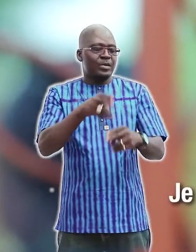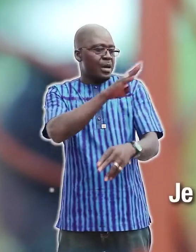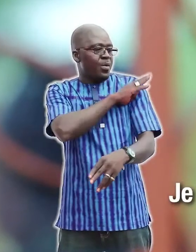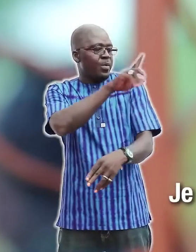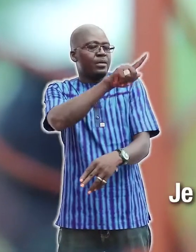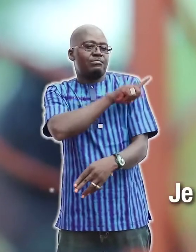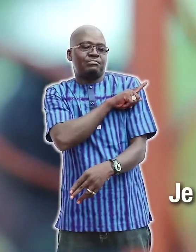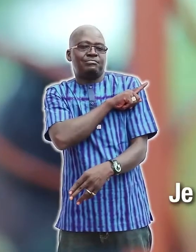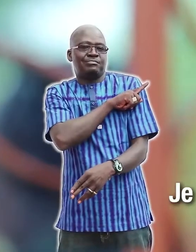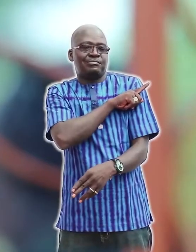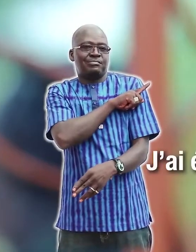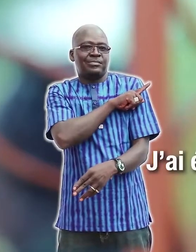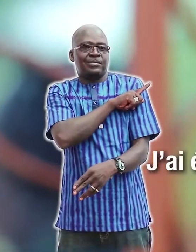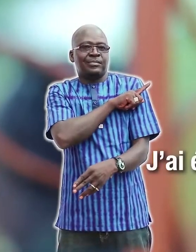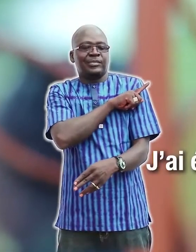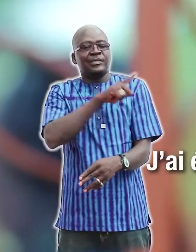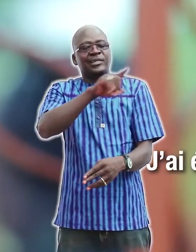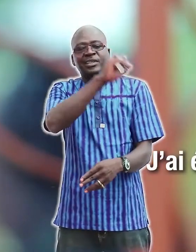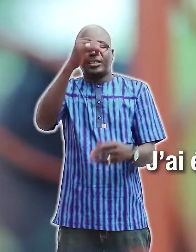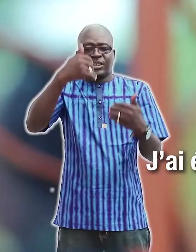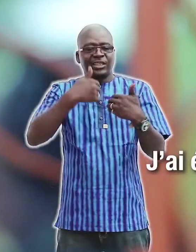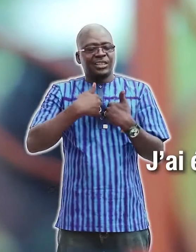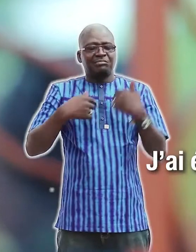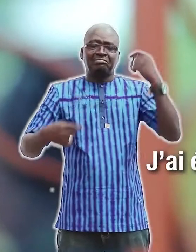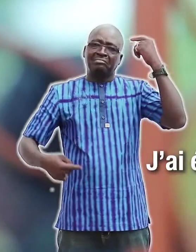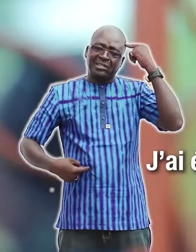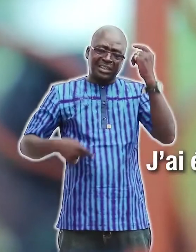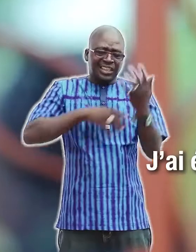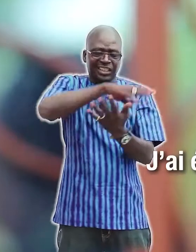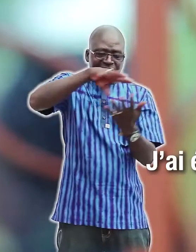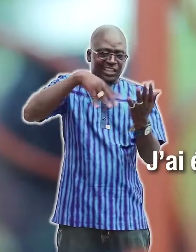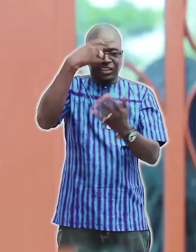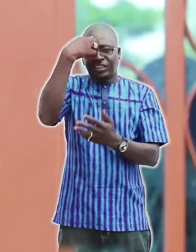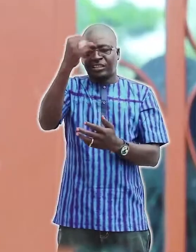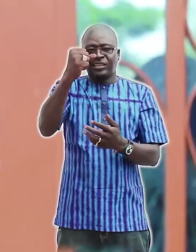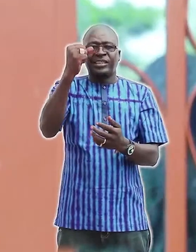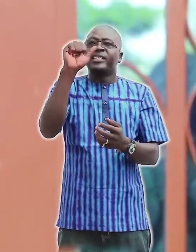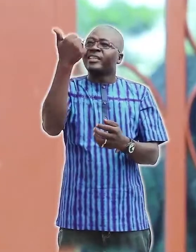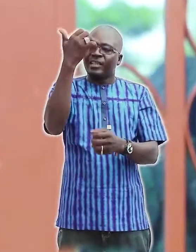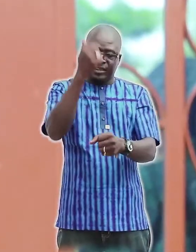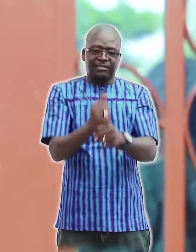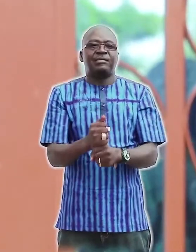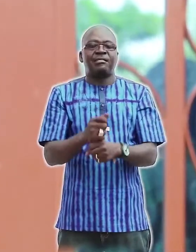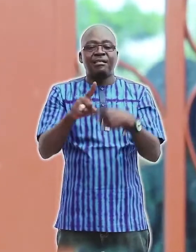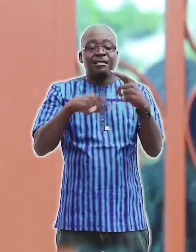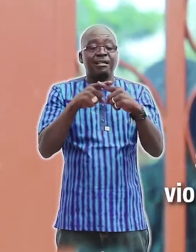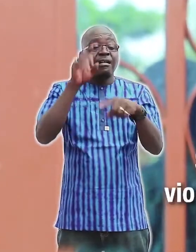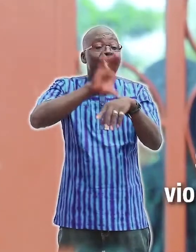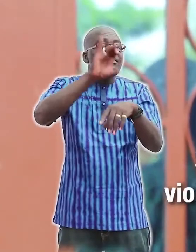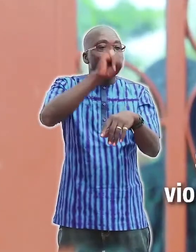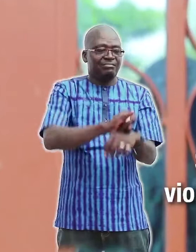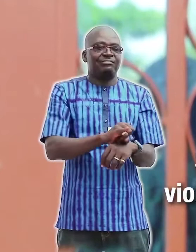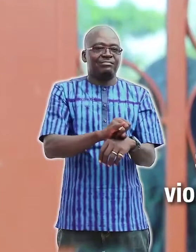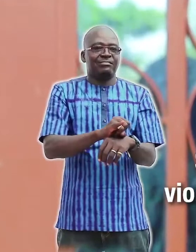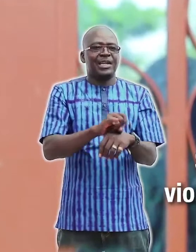Je m'appelle Bouba Gamsonri. J'ai été victime de la schizophrénie il y a 15 ans de cela. J'étais en Côte d'Ivoire.